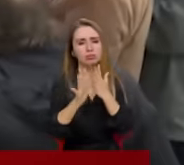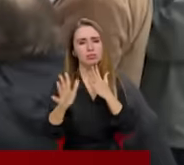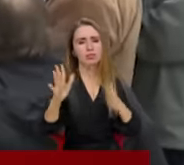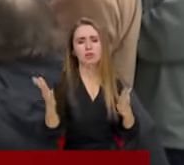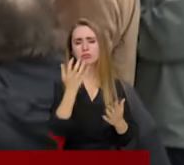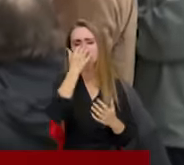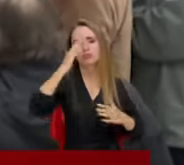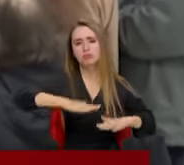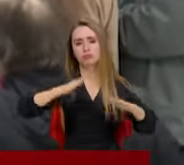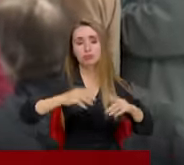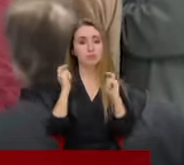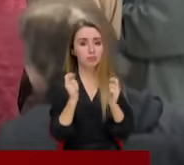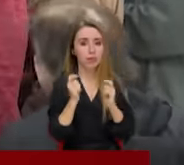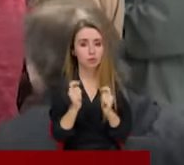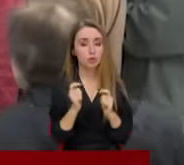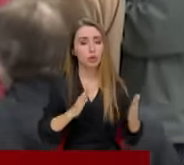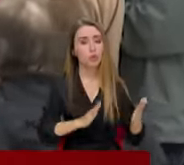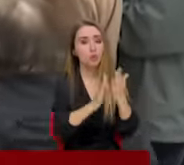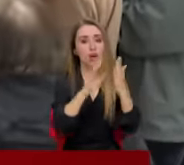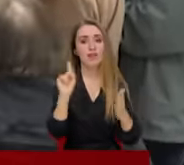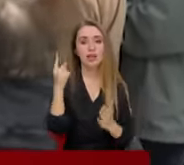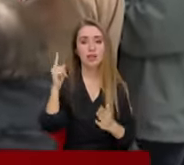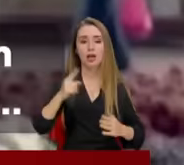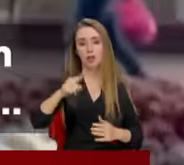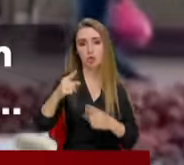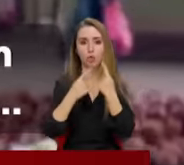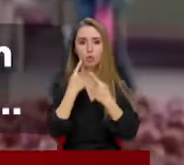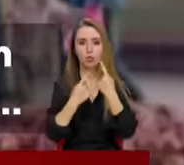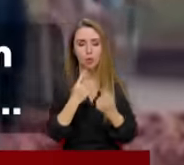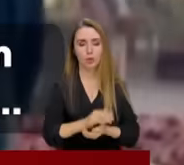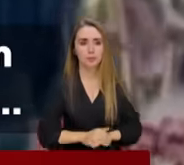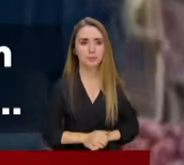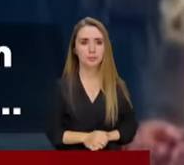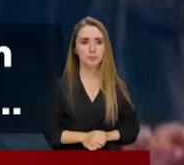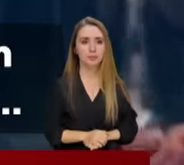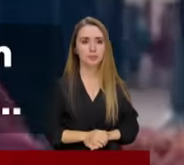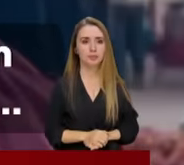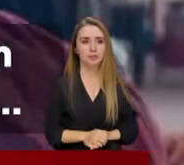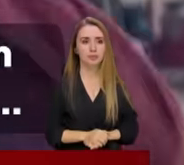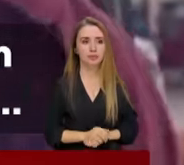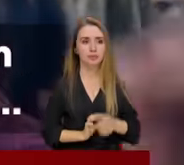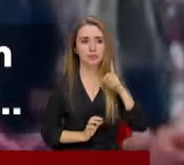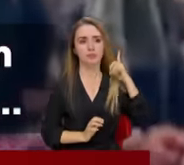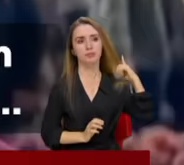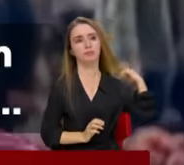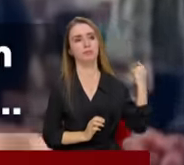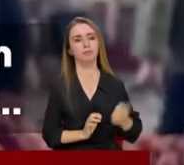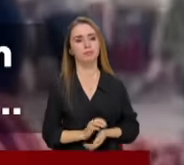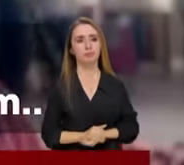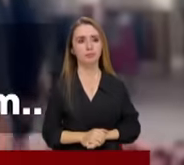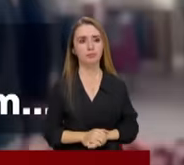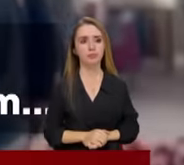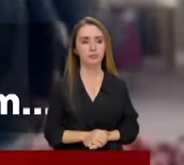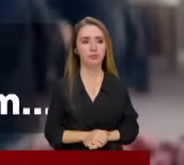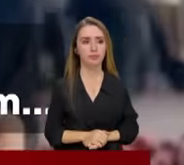saatlerini geçirmek zorunda kalmaları muhalefet liderlerinin gündeminde. Verelim 10 bin lira geçmesin. Hatta ben kendime 10 daha vereyim, 20 liraya